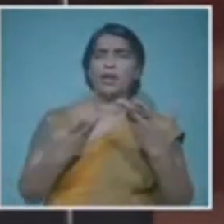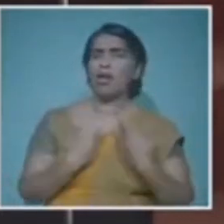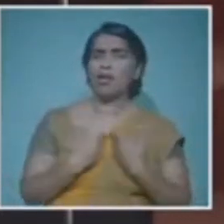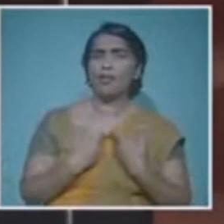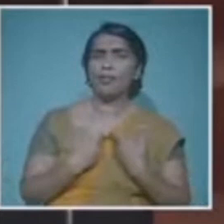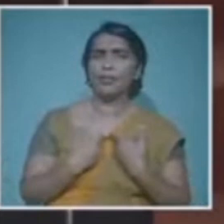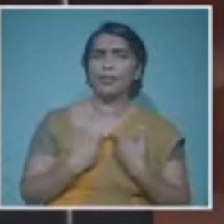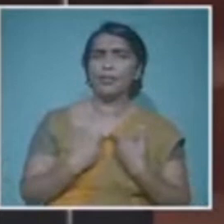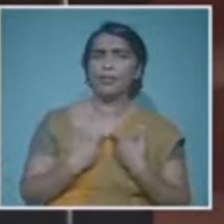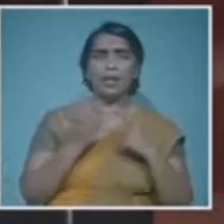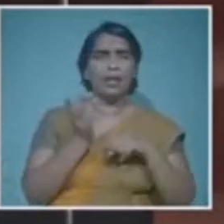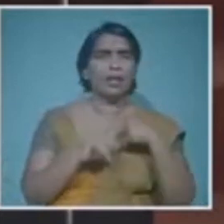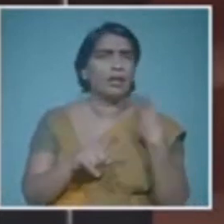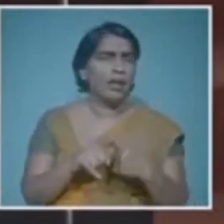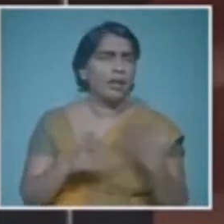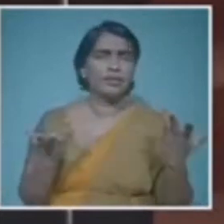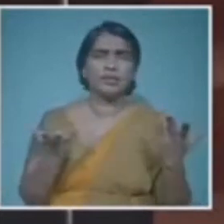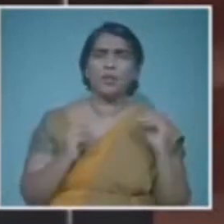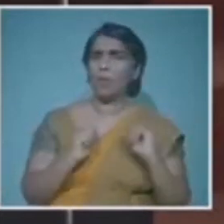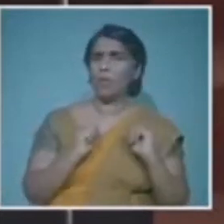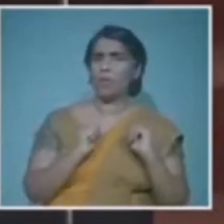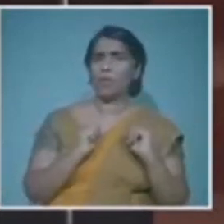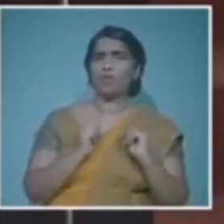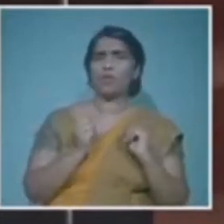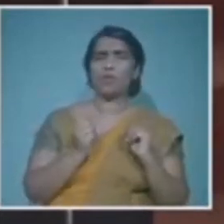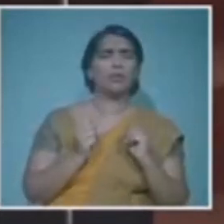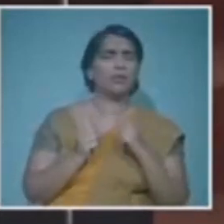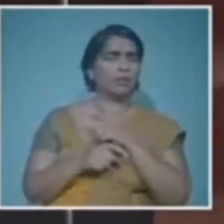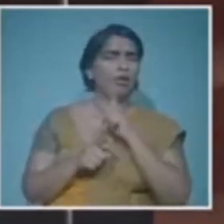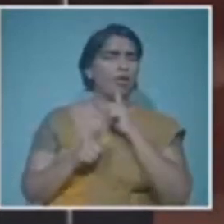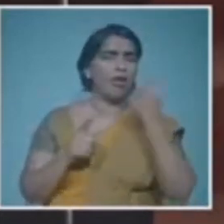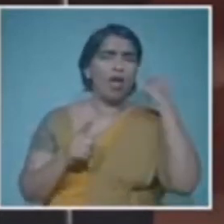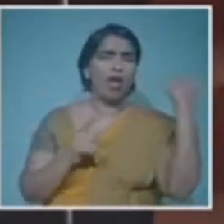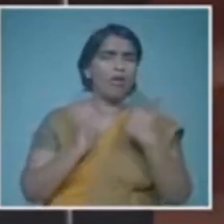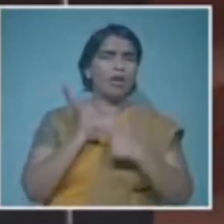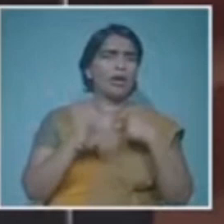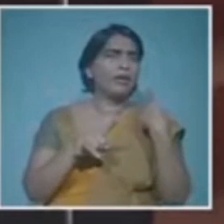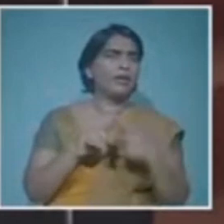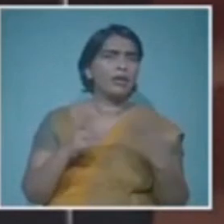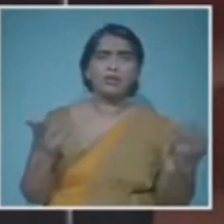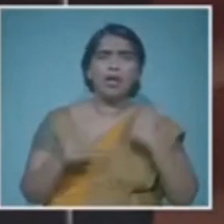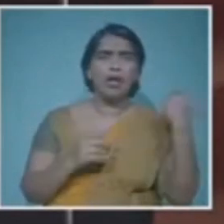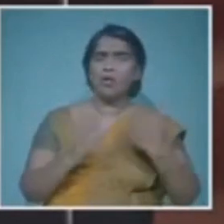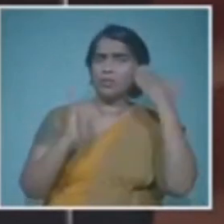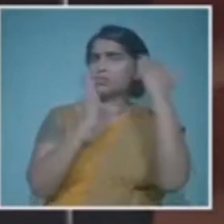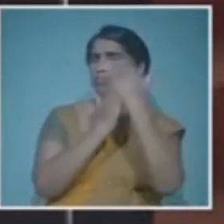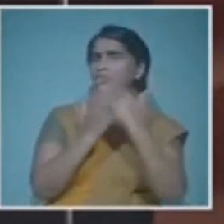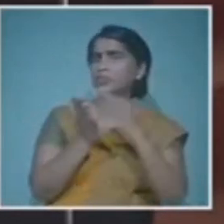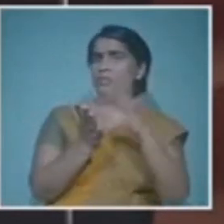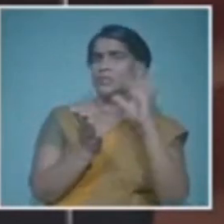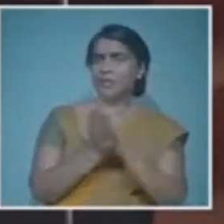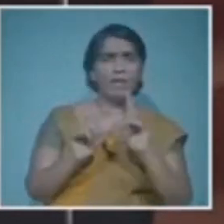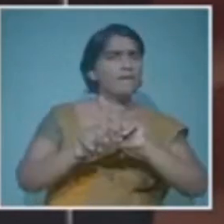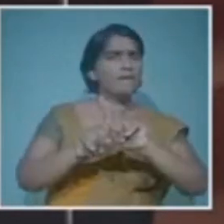මොනවද බදු වටද ටැක්සස්? වටද ස්පෙෂල් ලෙවිස්? අපි මොනවද දන්නේ? එතකොට අද ප්‍රශ්නයක්